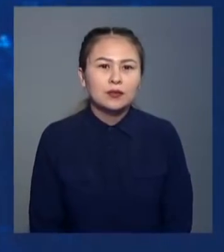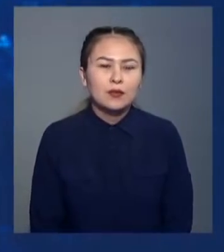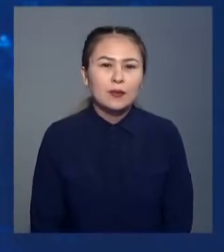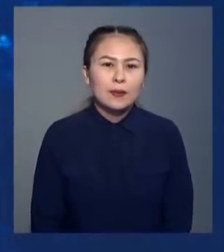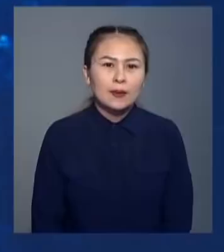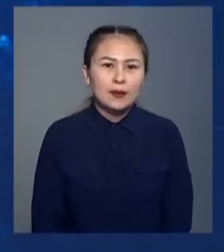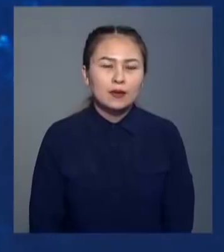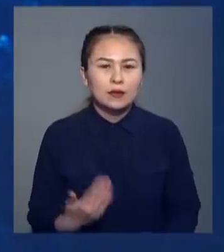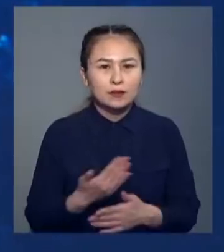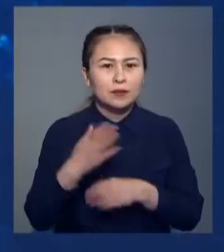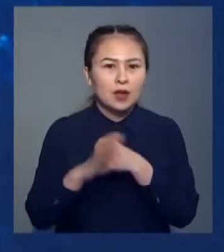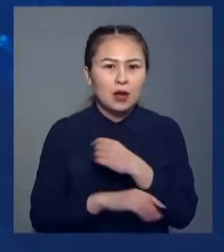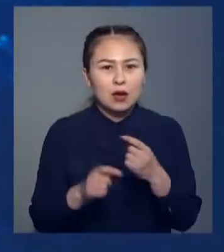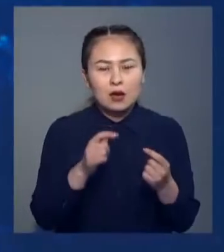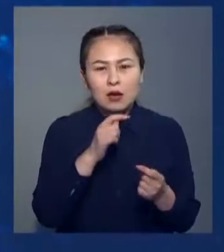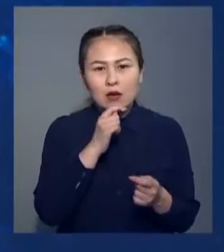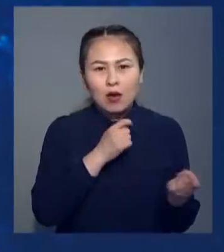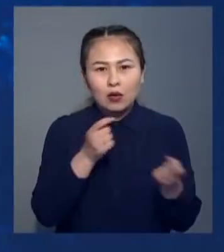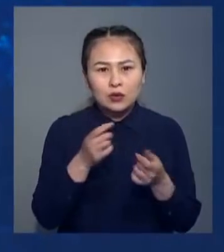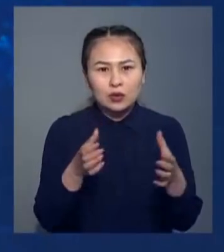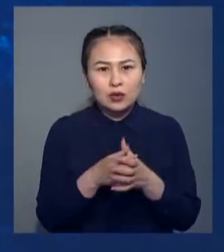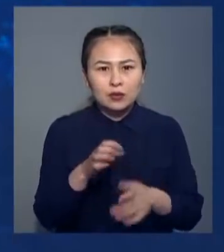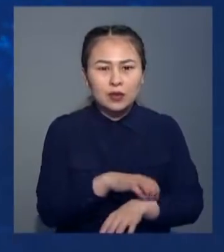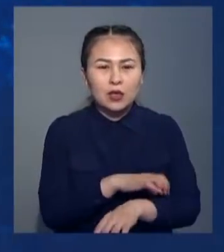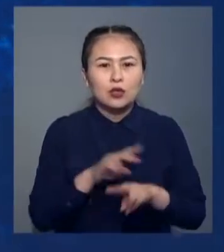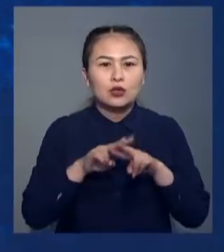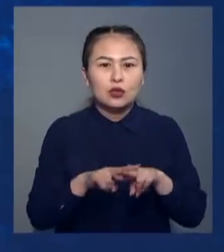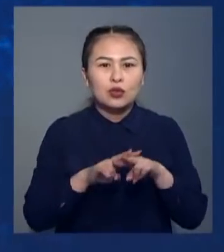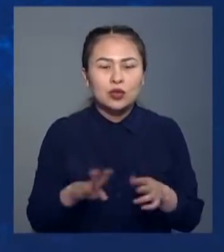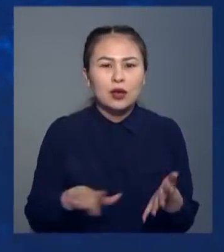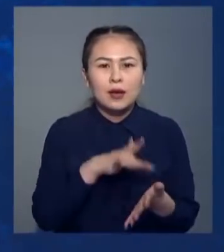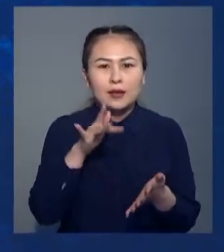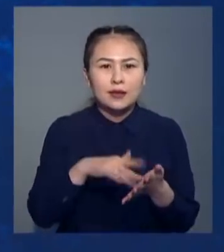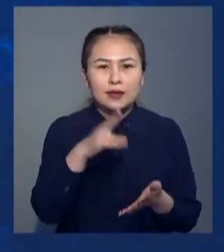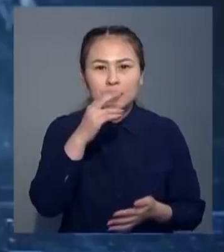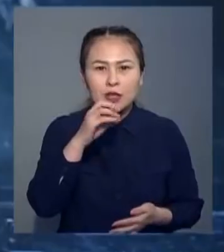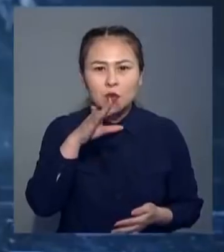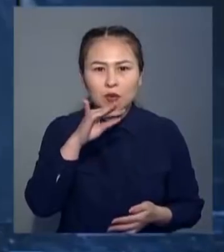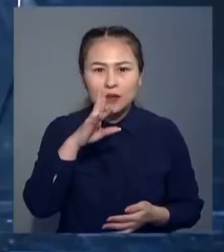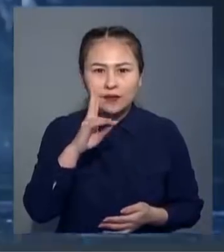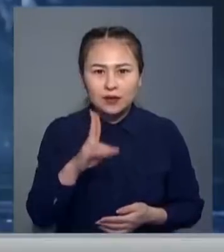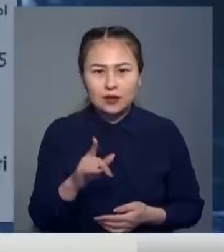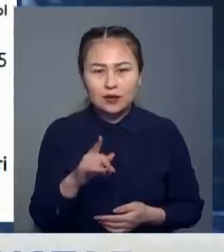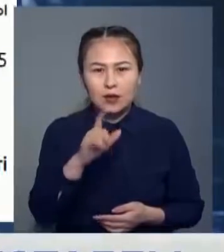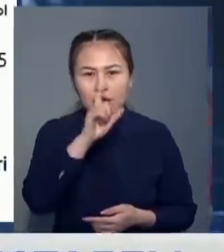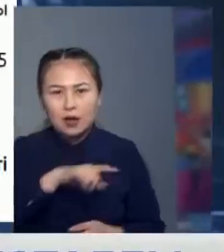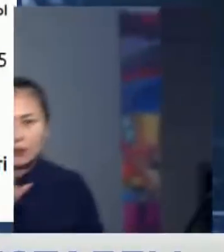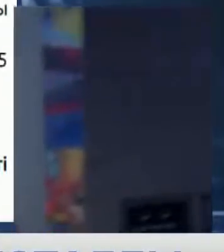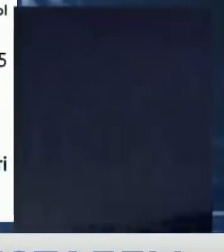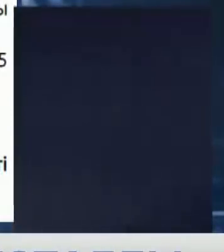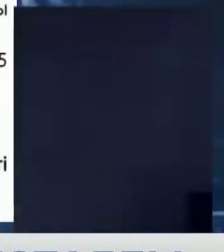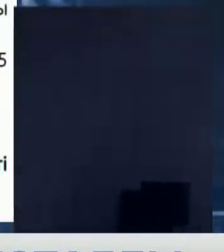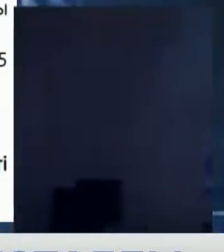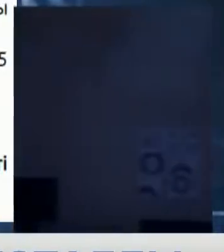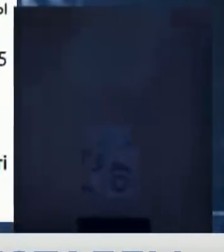Және хабар соңында шұғыл ақпарат, ұлттық қауіпсіздік комитетінің қызметкерлері Нұр-Сұлтан қаласында деструктивті діни ағым